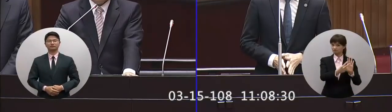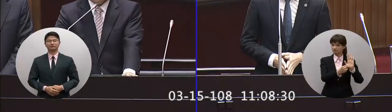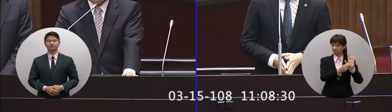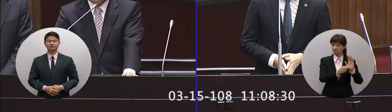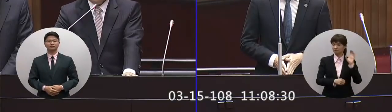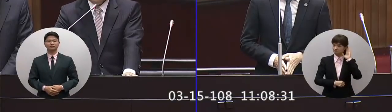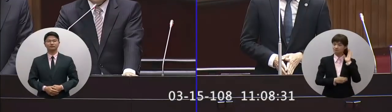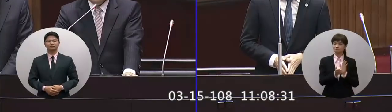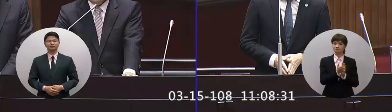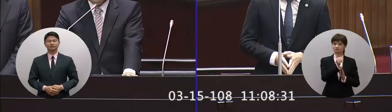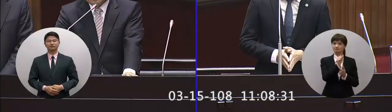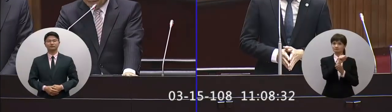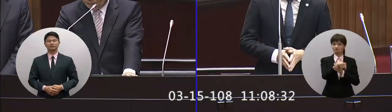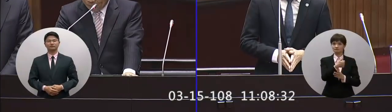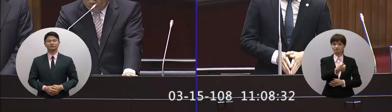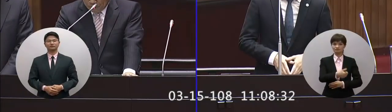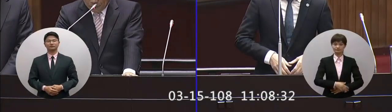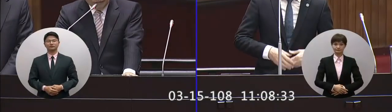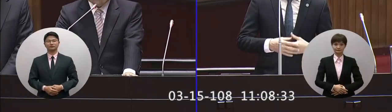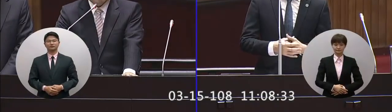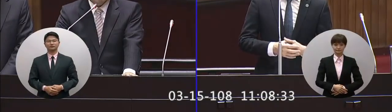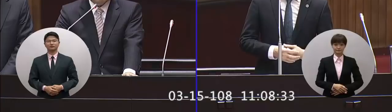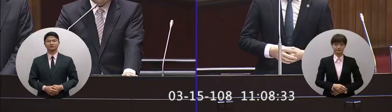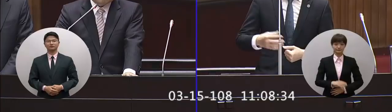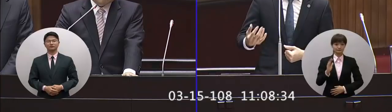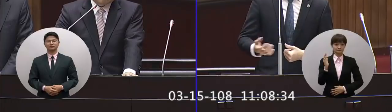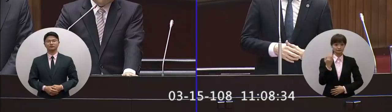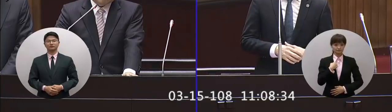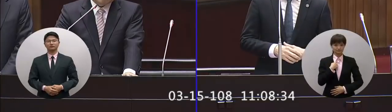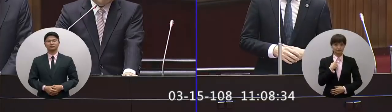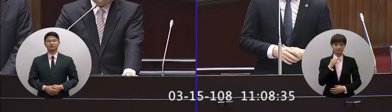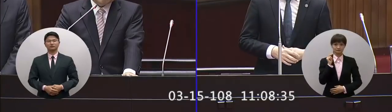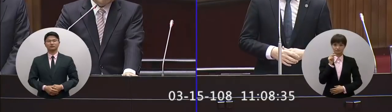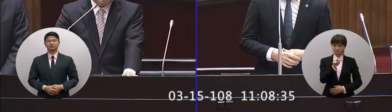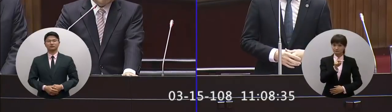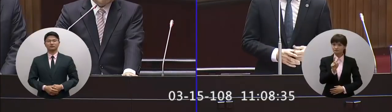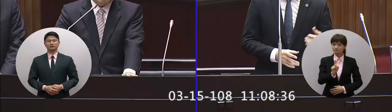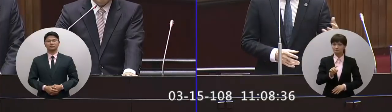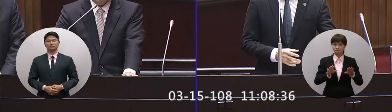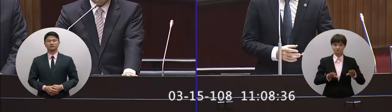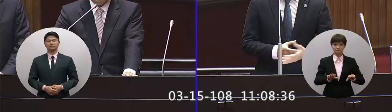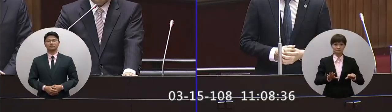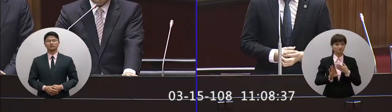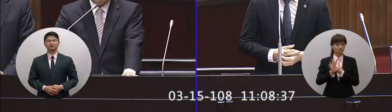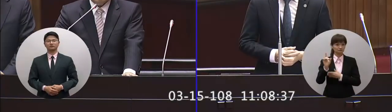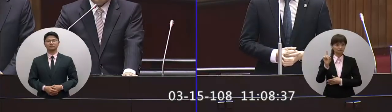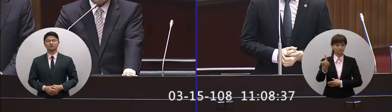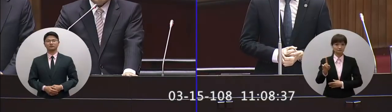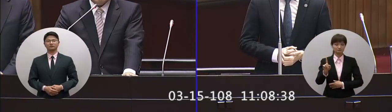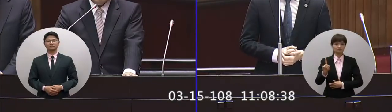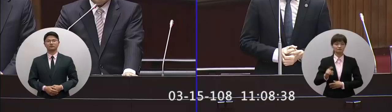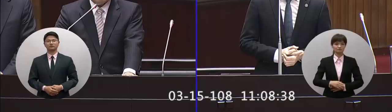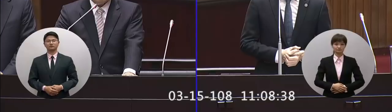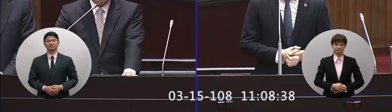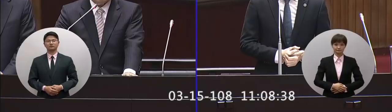家拢足肯定的啦吼，啊嘛拢，也毋过伫遮，咱嘛有看到讲，包括今日吼，嘛有是另外一个这个